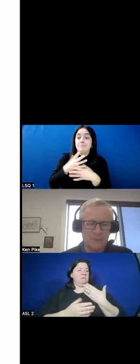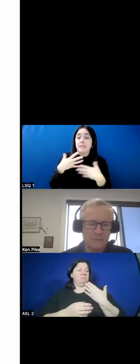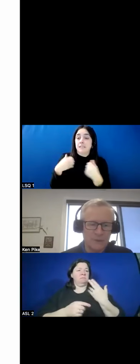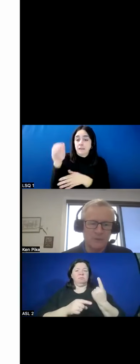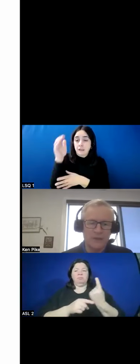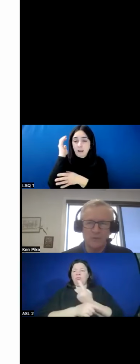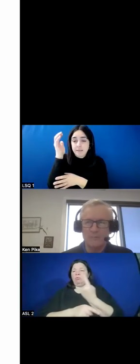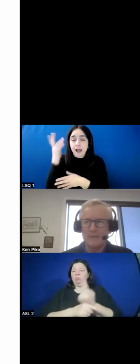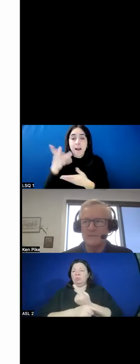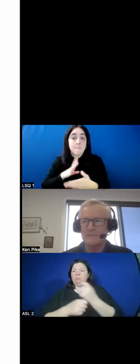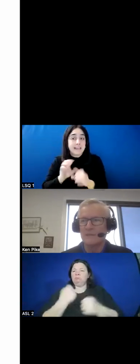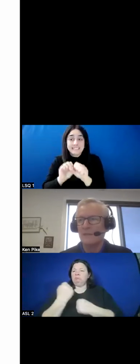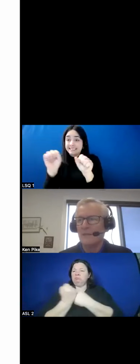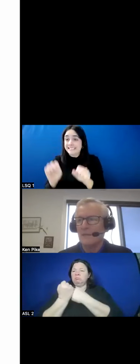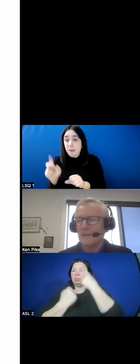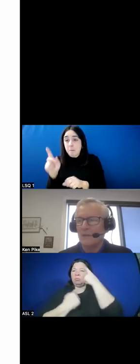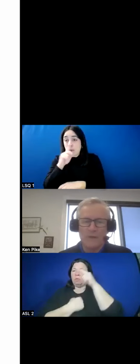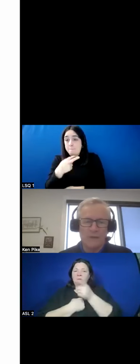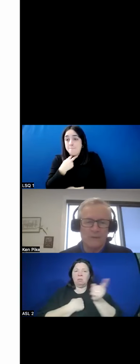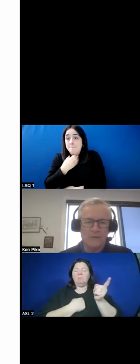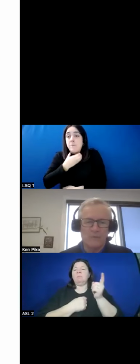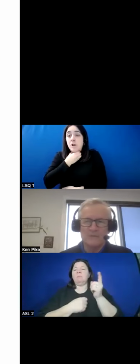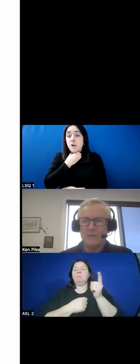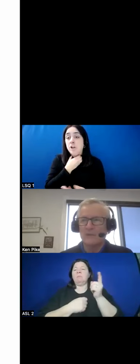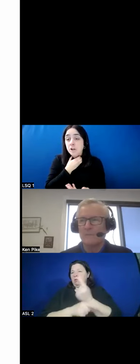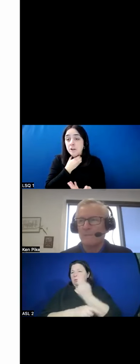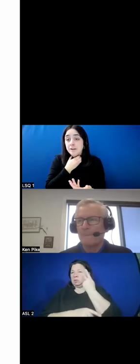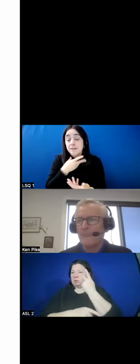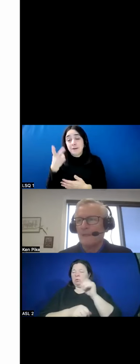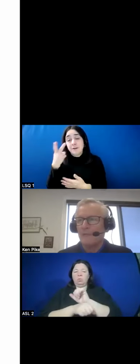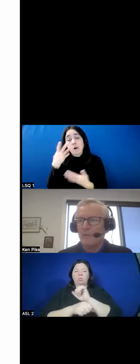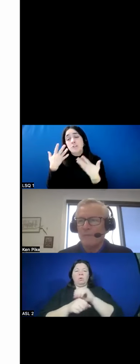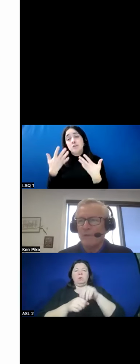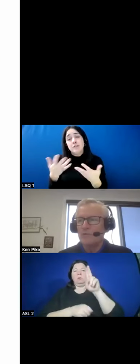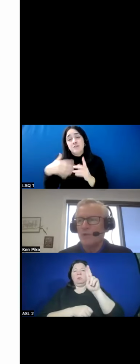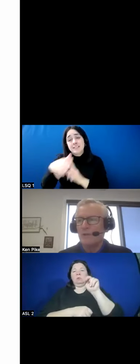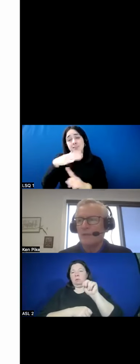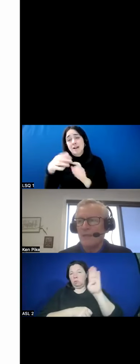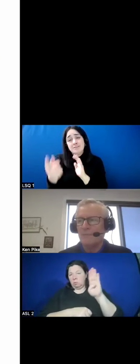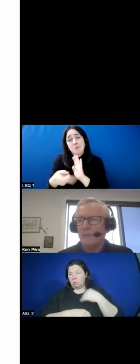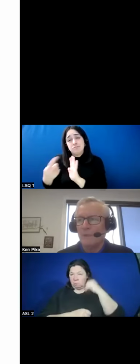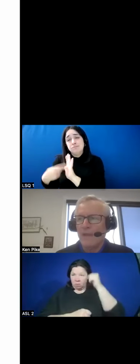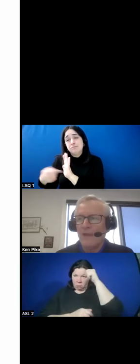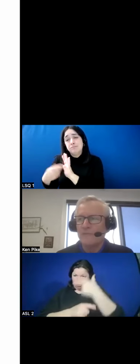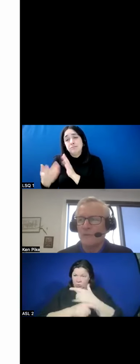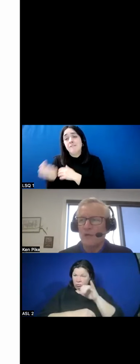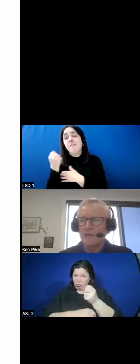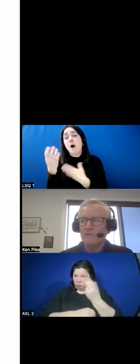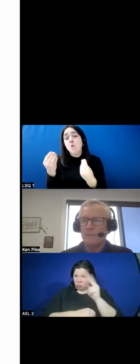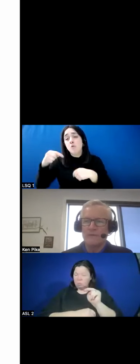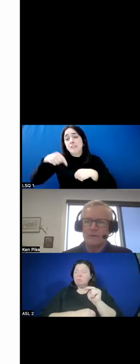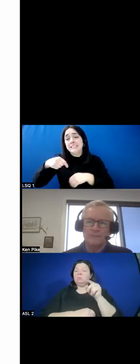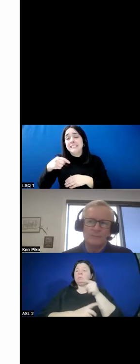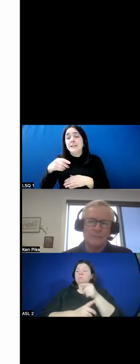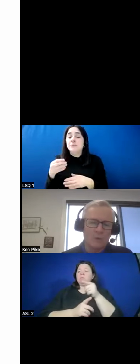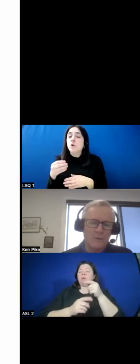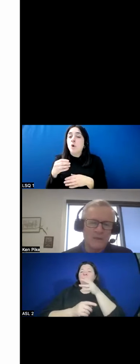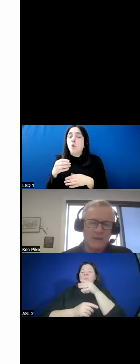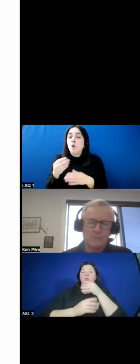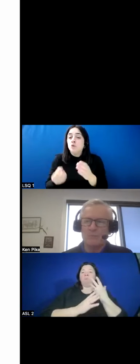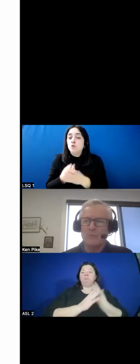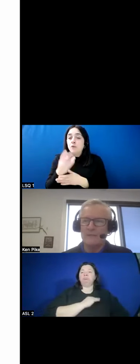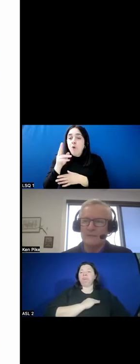équipé pour fournir ce genre de service. Et on voit ça très régulièrement dans notre travail ici au Nouveau-Brunswick. Pour mon frère John,